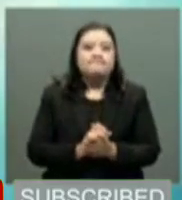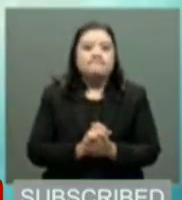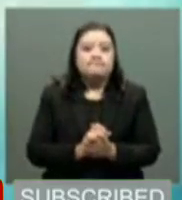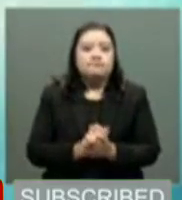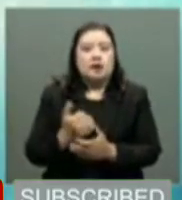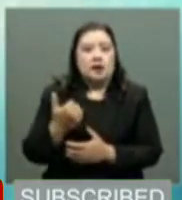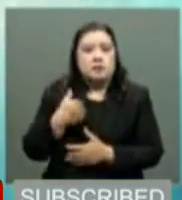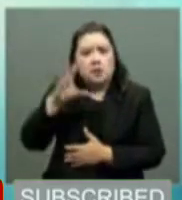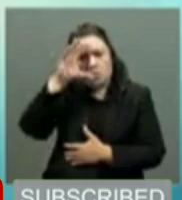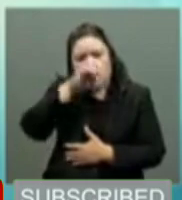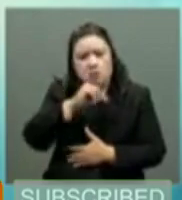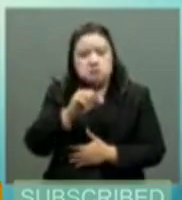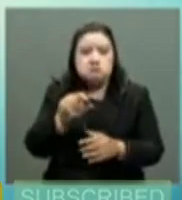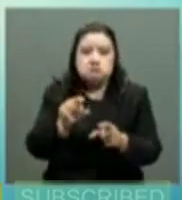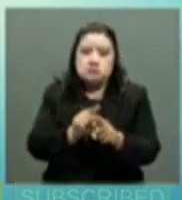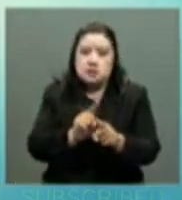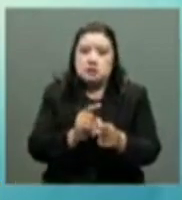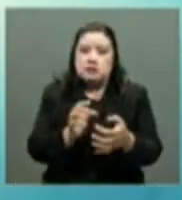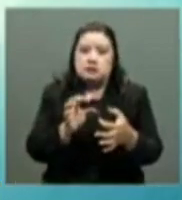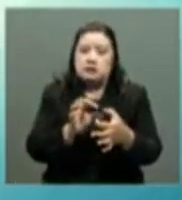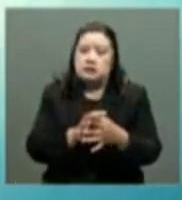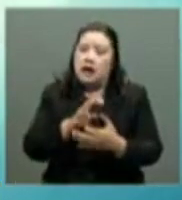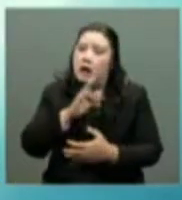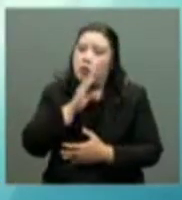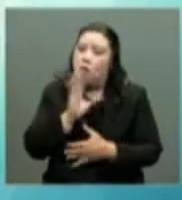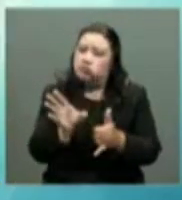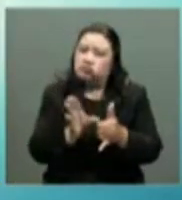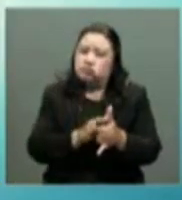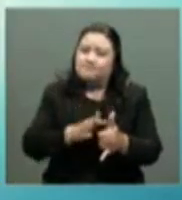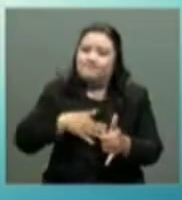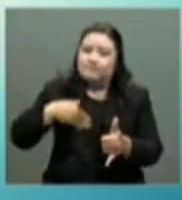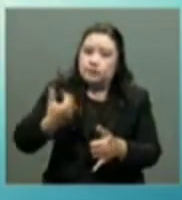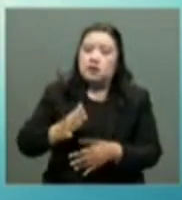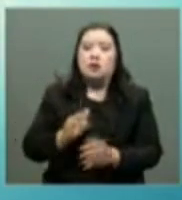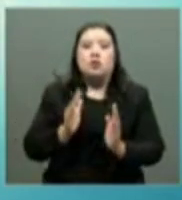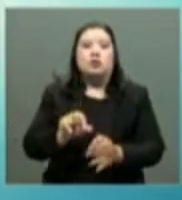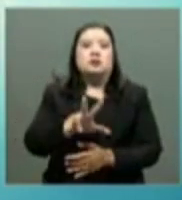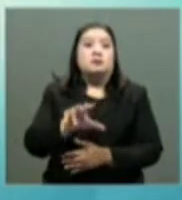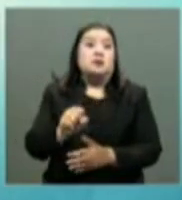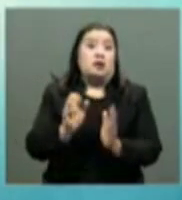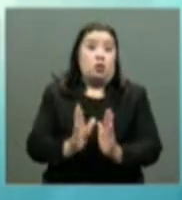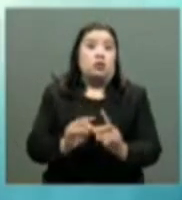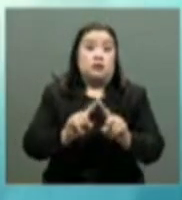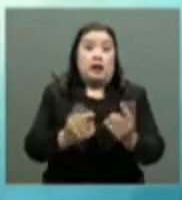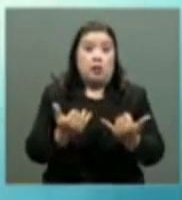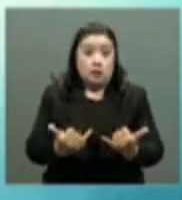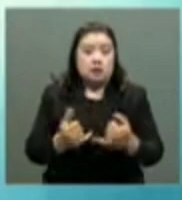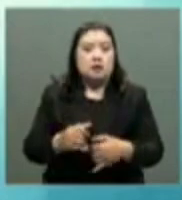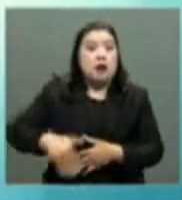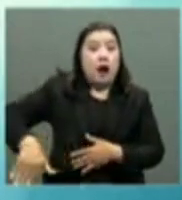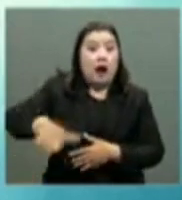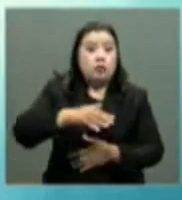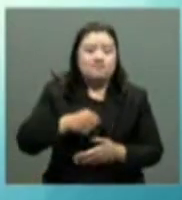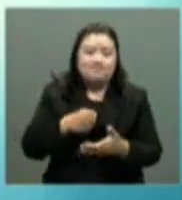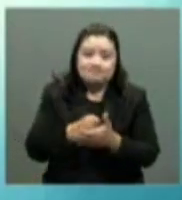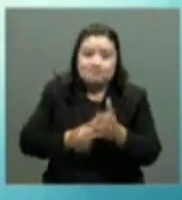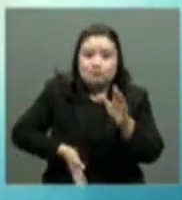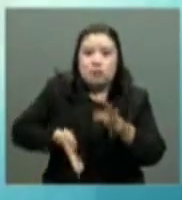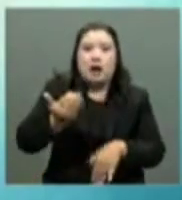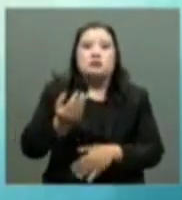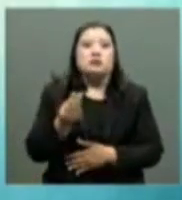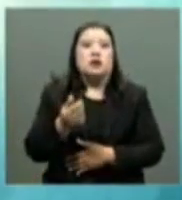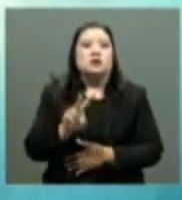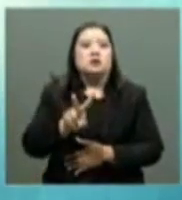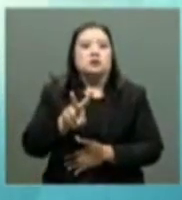าเขาเรียกว่าในทางเลวร้ายที่สุดนะครับ 300,000 กว่าคนแต่เราก็สามารถที่จะตรึงตัวเลขไว้อยู่ได้